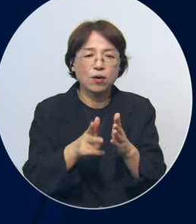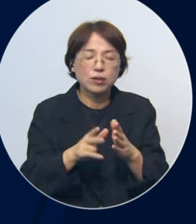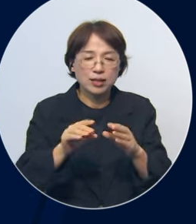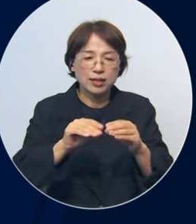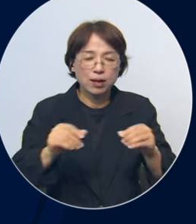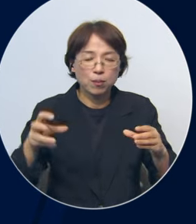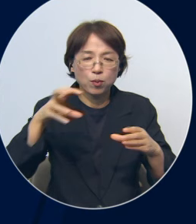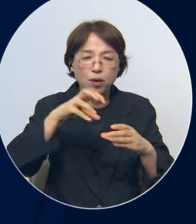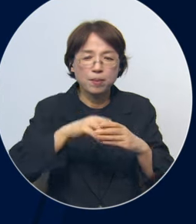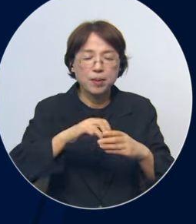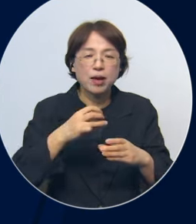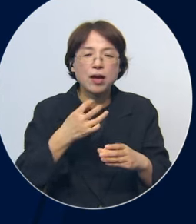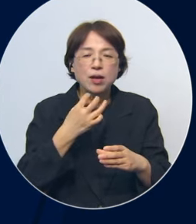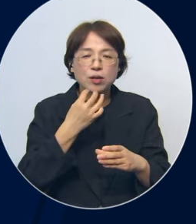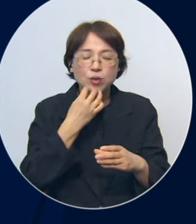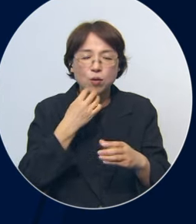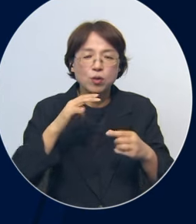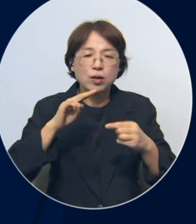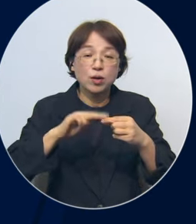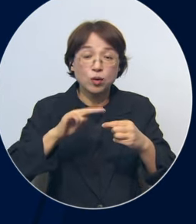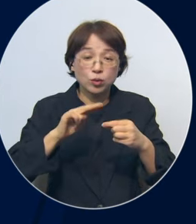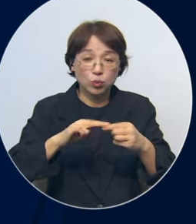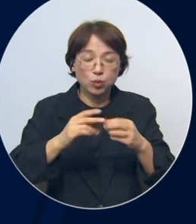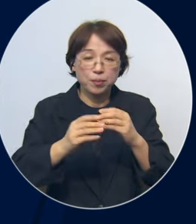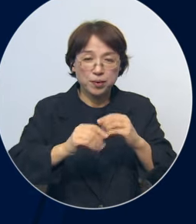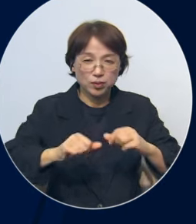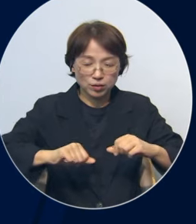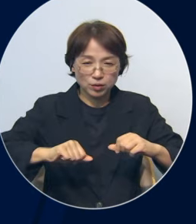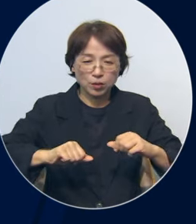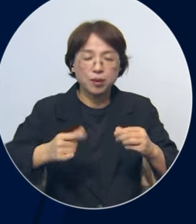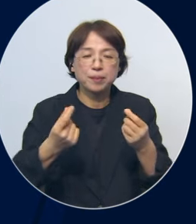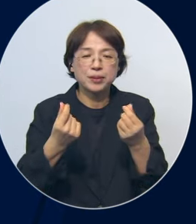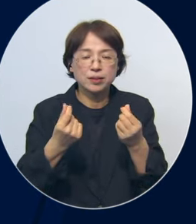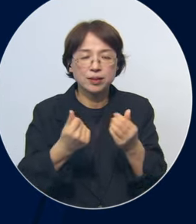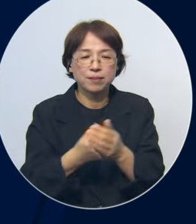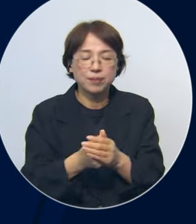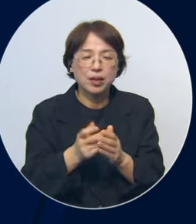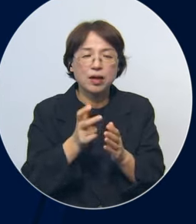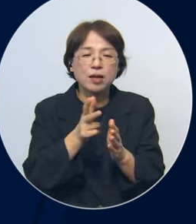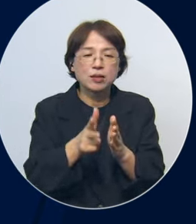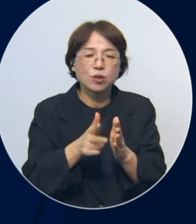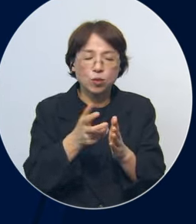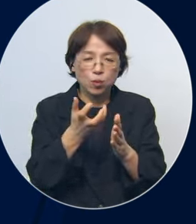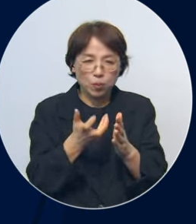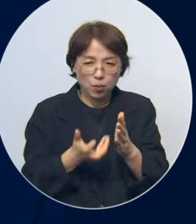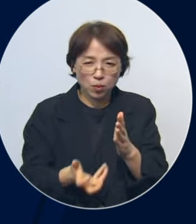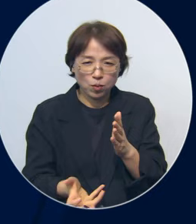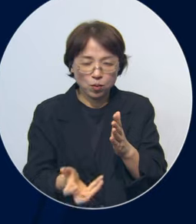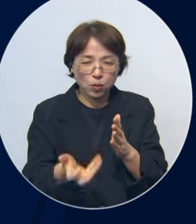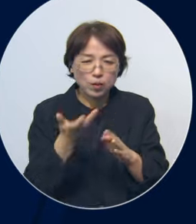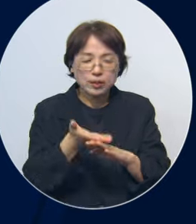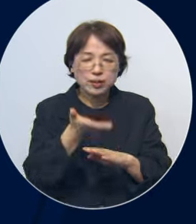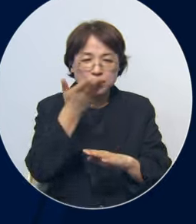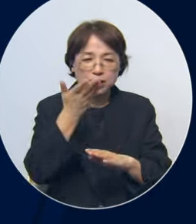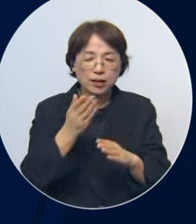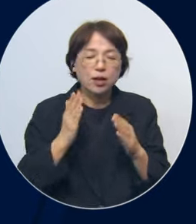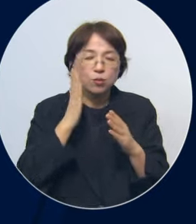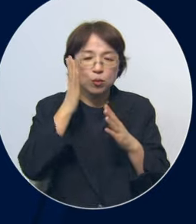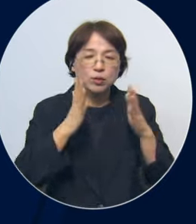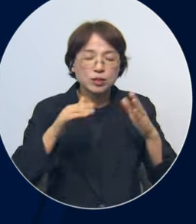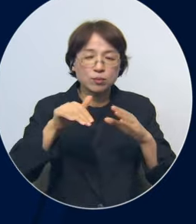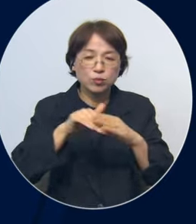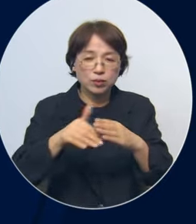포함하면 서울 여의도 크기에 달합니다. 철로가 사라진 지상 부지에는 녹지 공간과 문화시설을